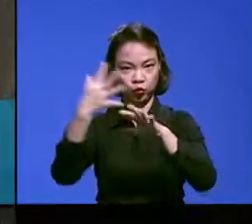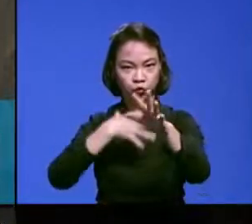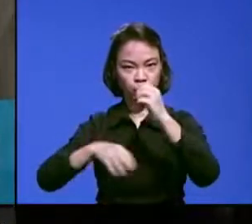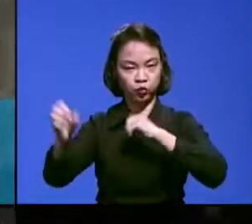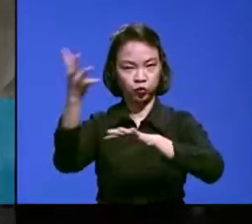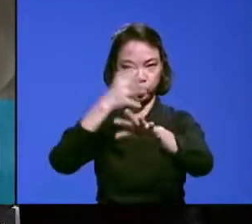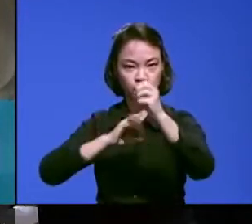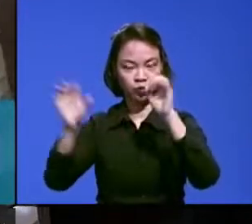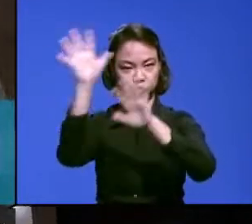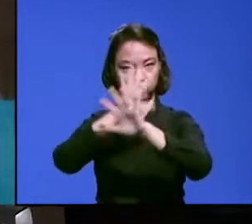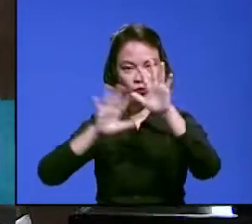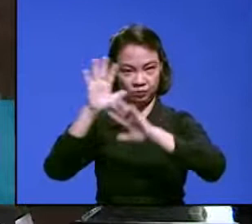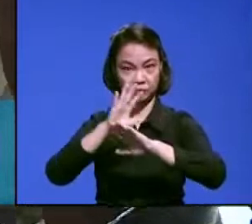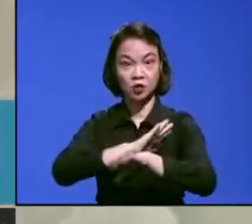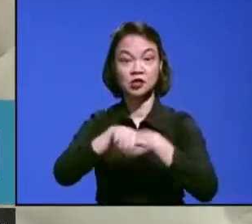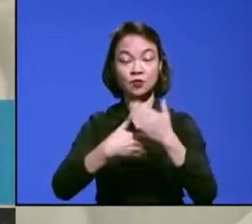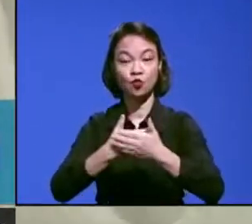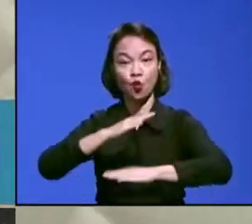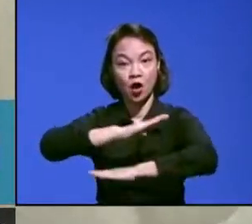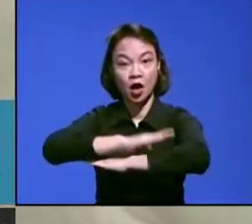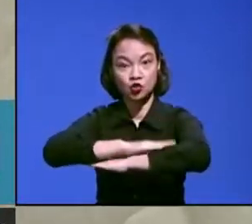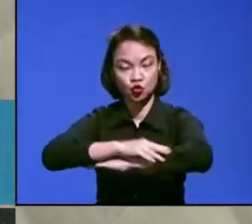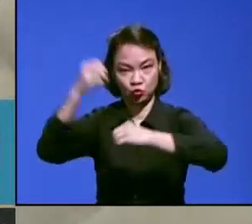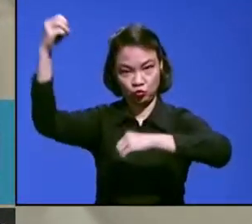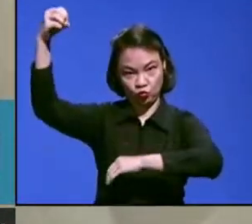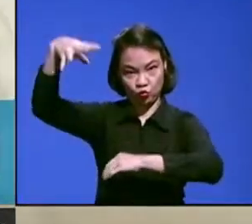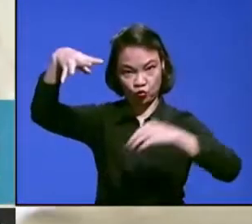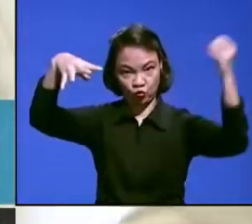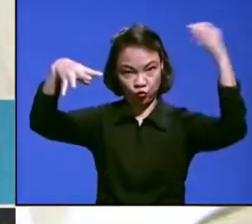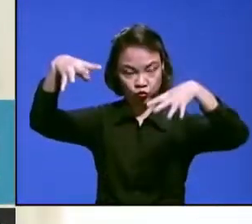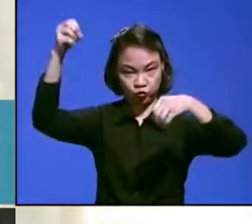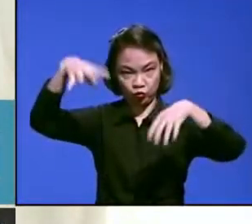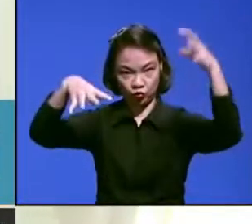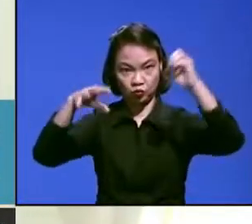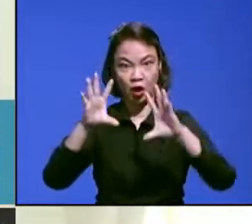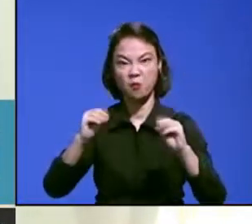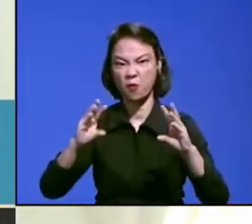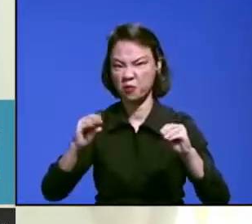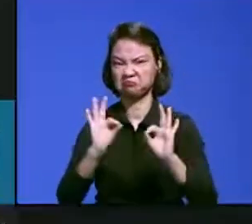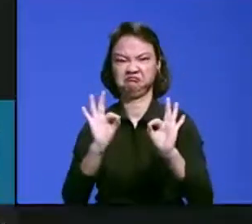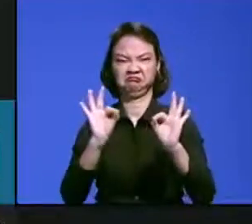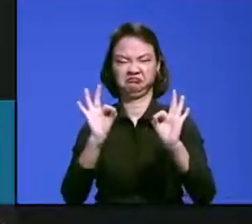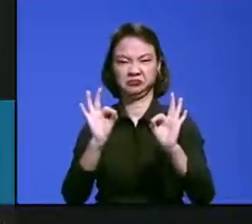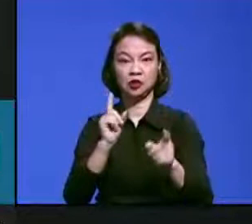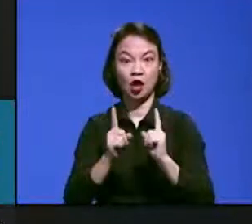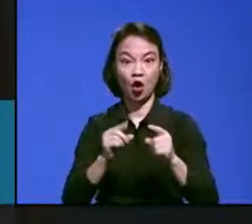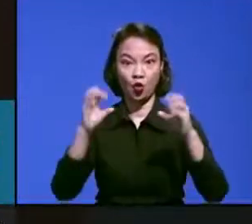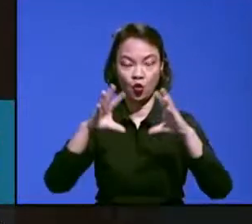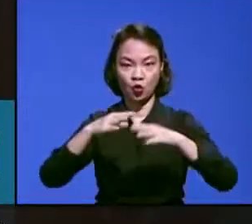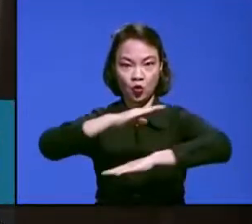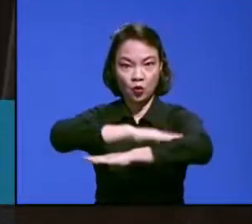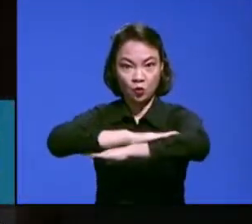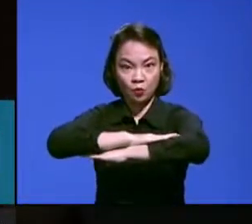Semua kasur juga rutin dijemur agar terpapar matahari agar tidak lembab. Kasur yang lembab bisa jadi sarang tungau dan jamur